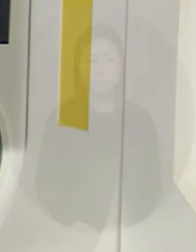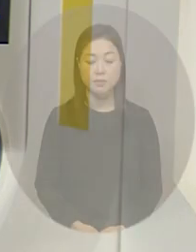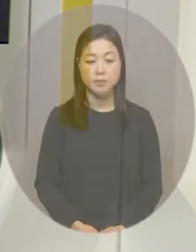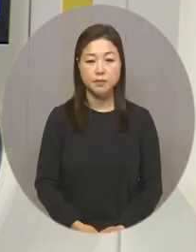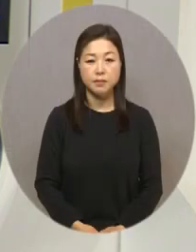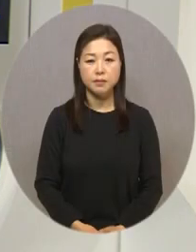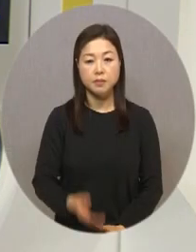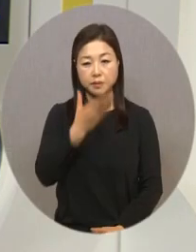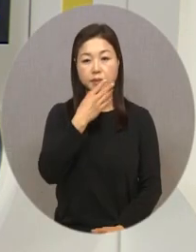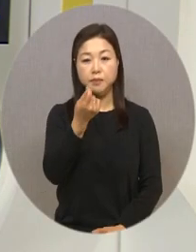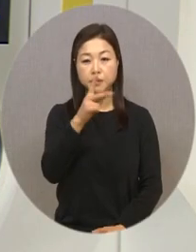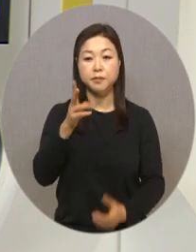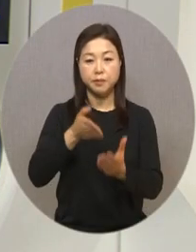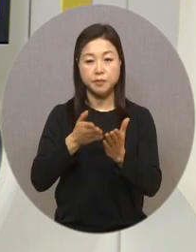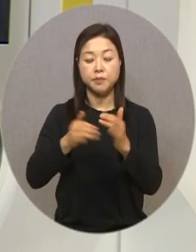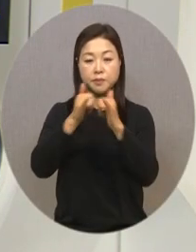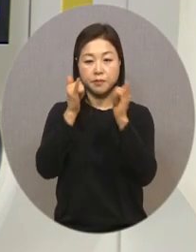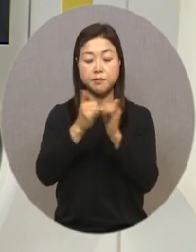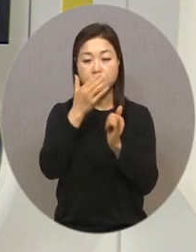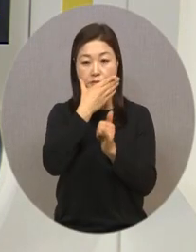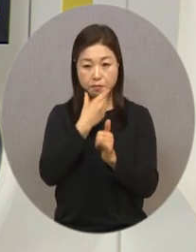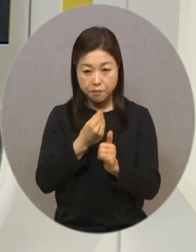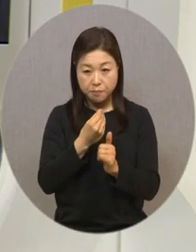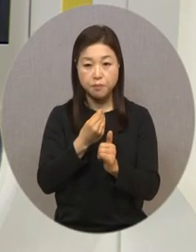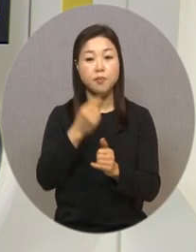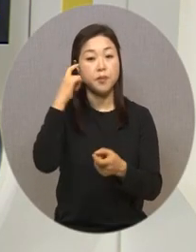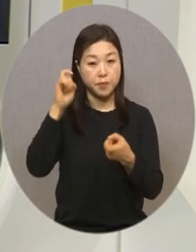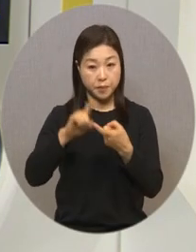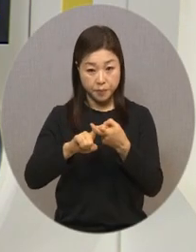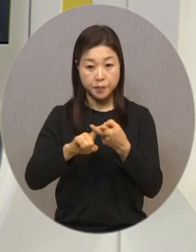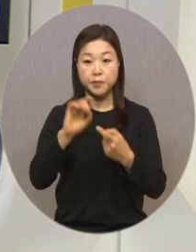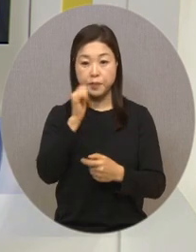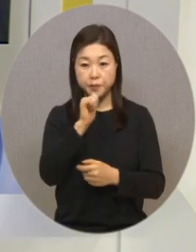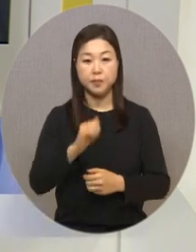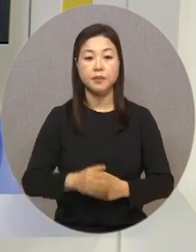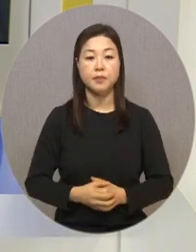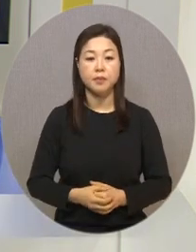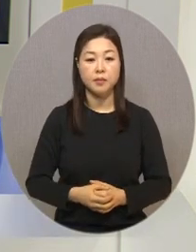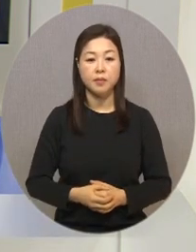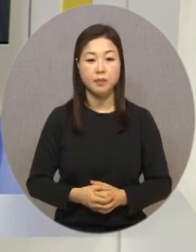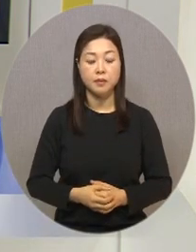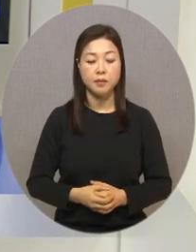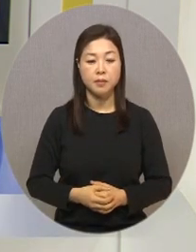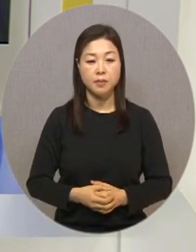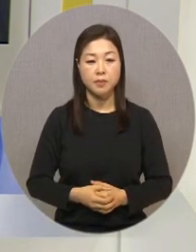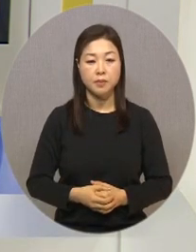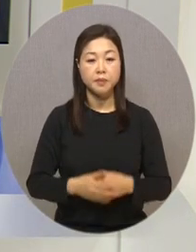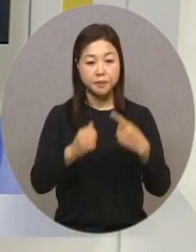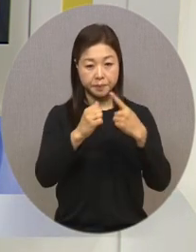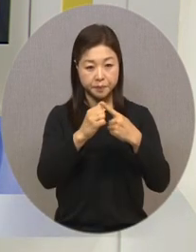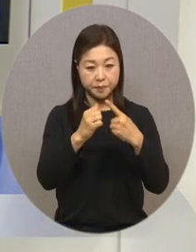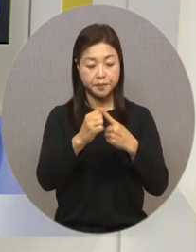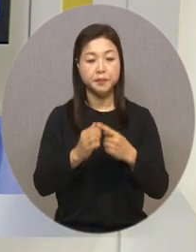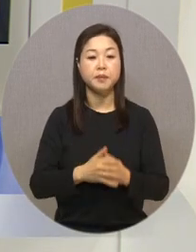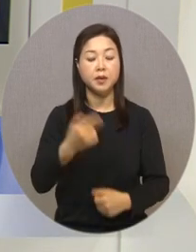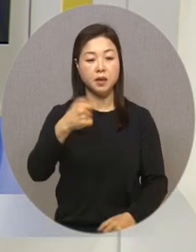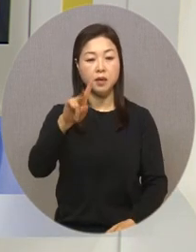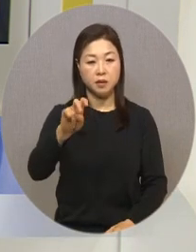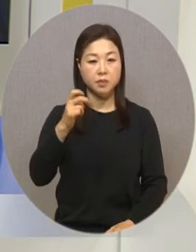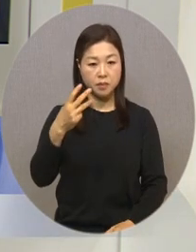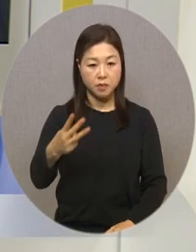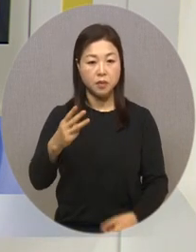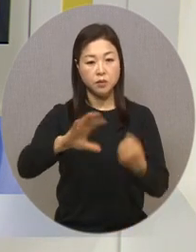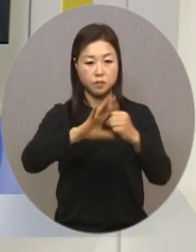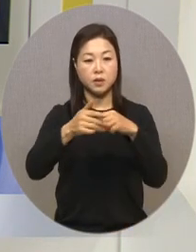웰페어 뉴스와 함께 사회복지계 이슈를 만나봅니다. 오늘 첫 번째 기사입니다.